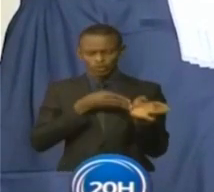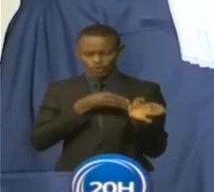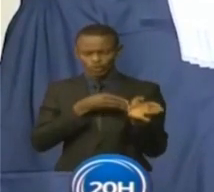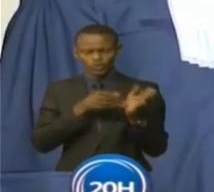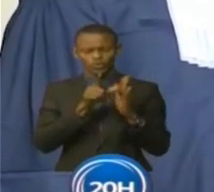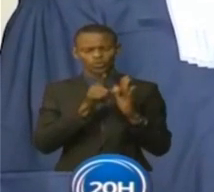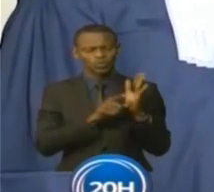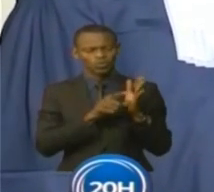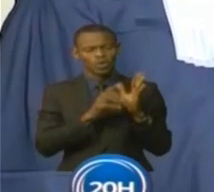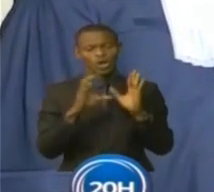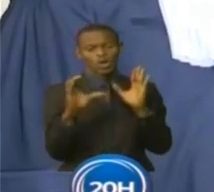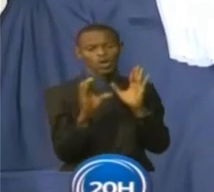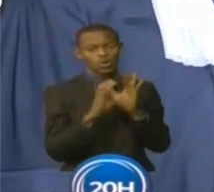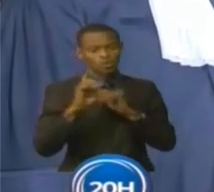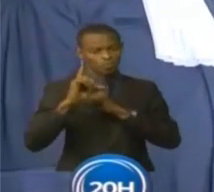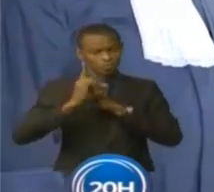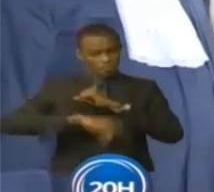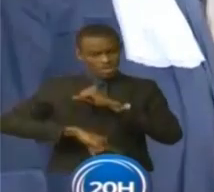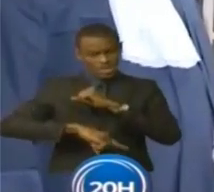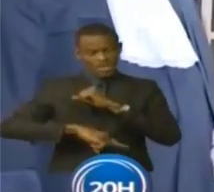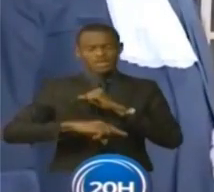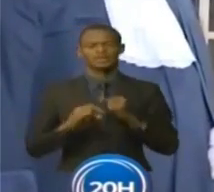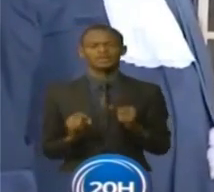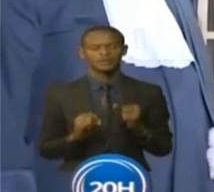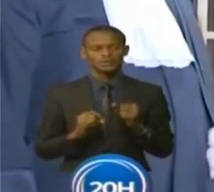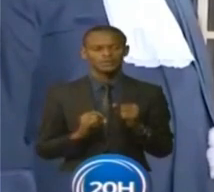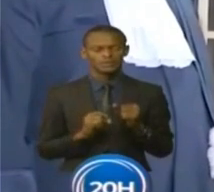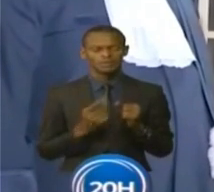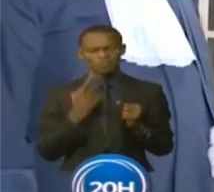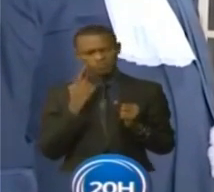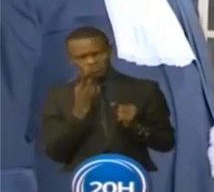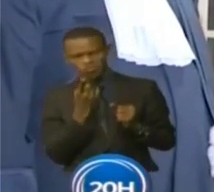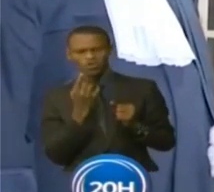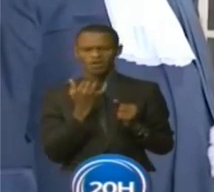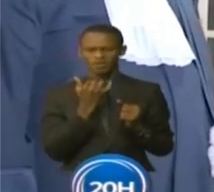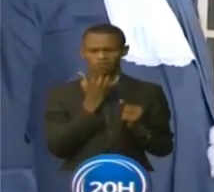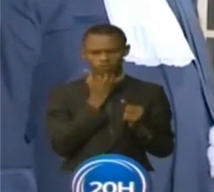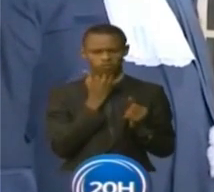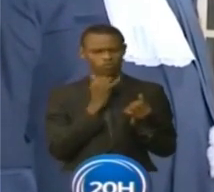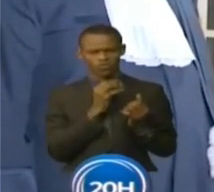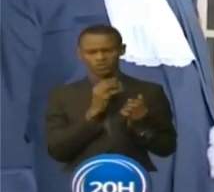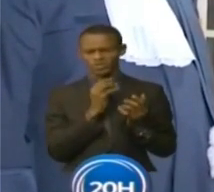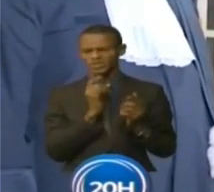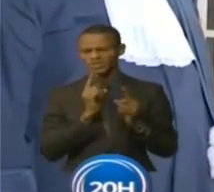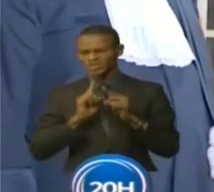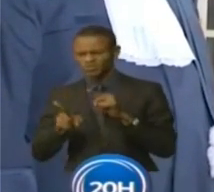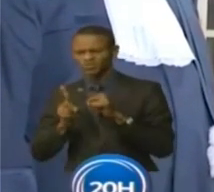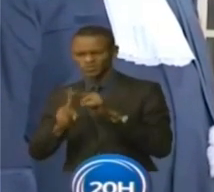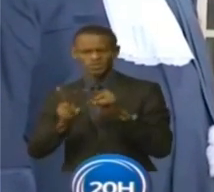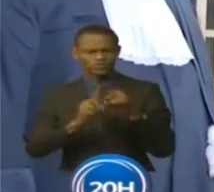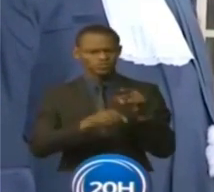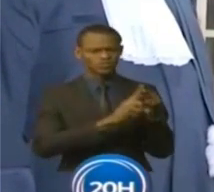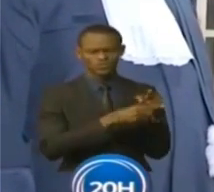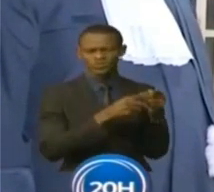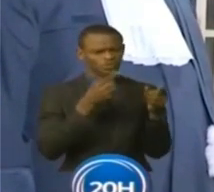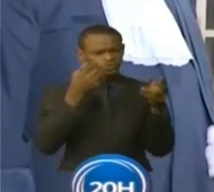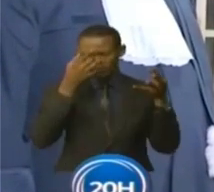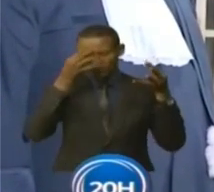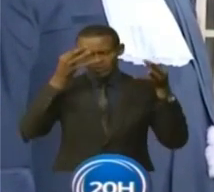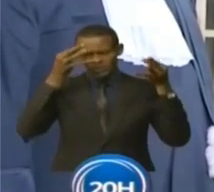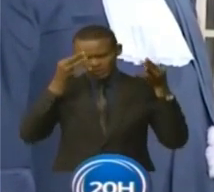pénal militaire, en concours de plusieurs infractions, prononce une seule peine, la plus